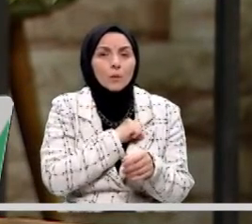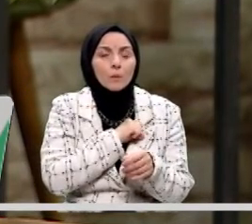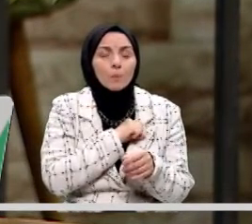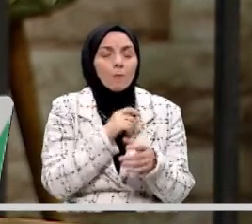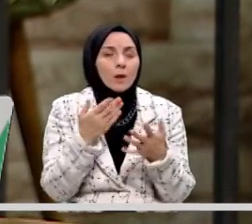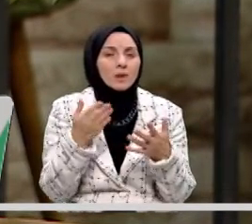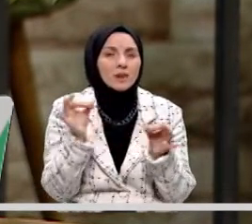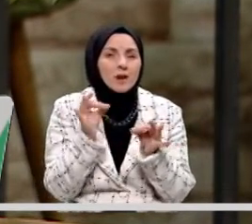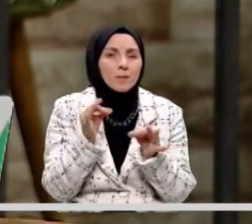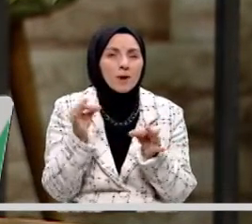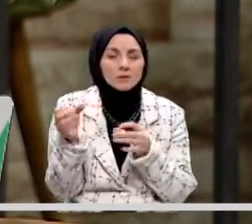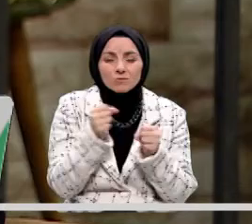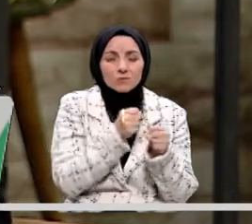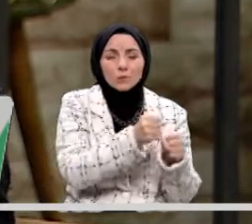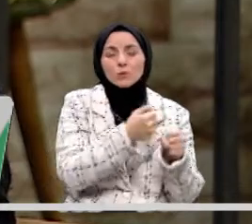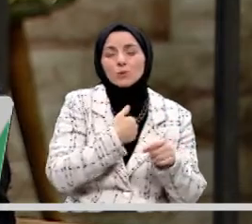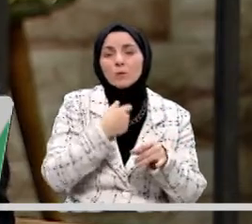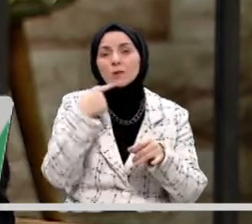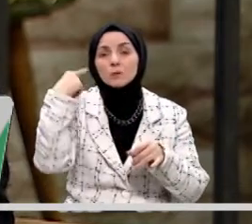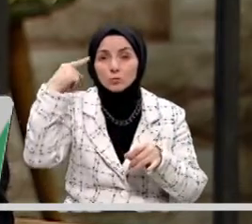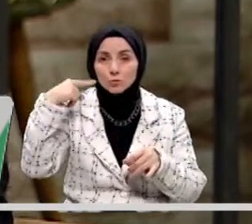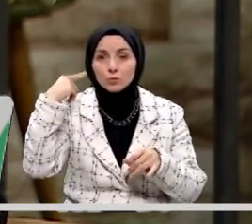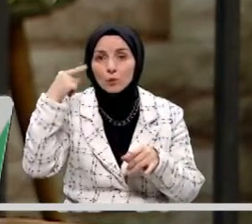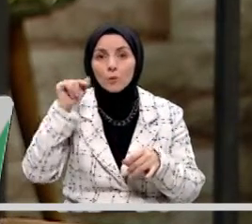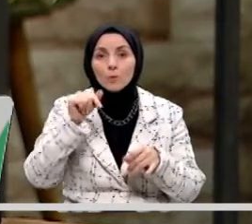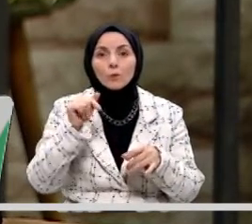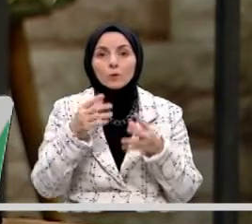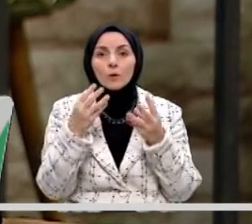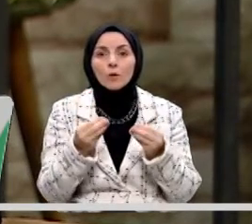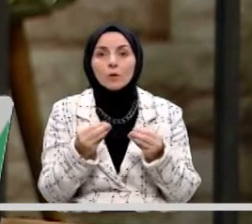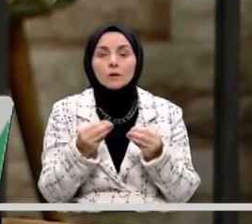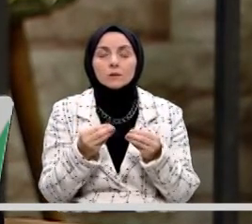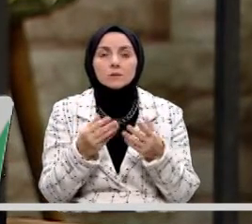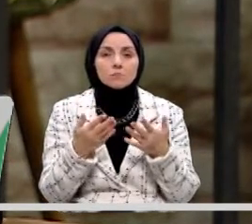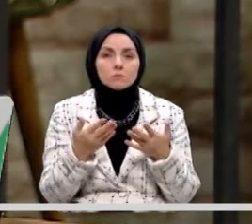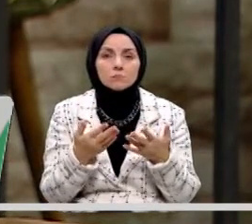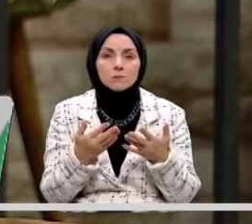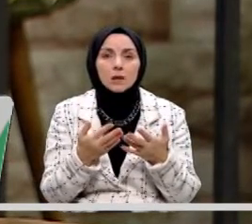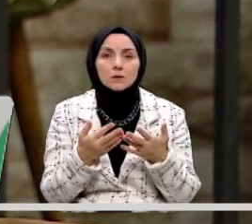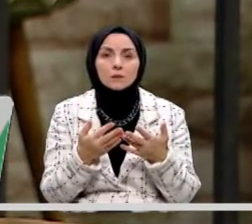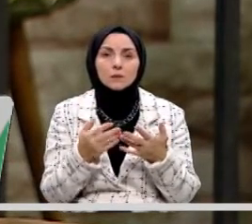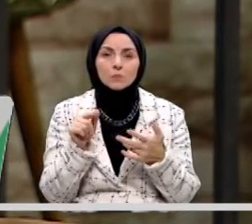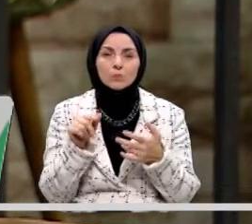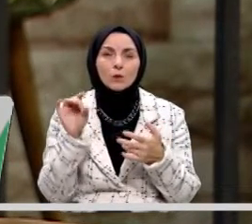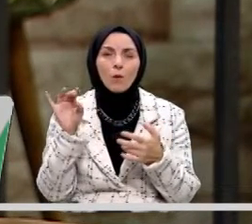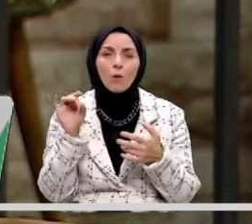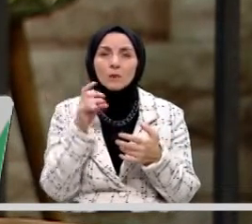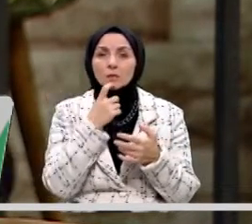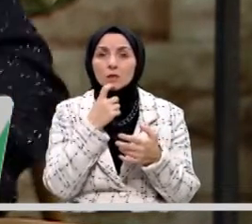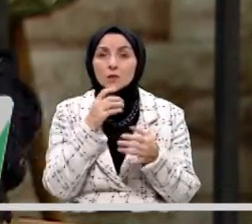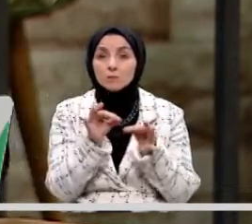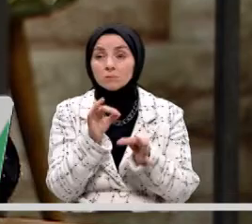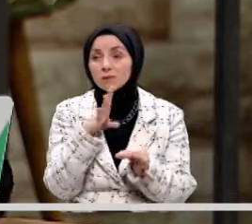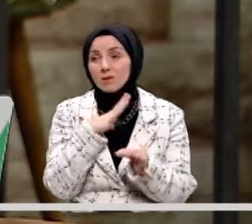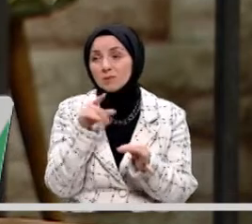götürürüm beni niye Çünkü ben burada demek Burada bulunan en büyüğün yaşın en küçüğünüm Ben kimse var ya yani burada 15 yaşında biri varsa ondan da küçüğüm